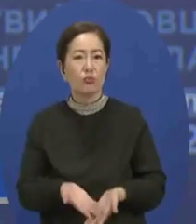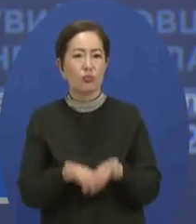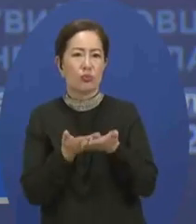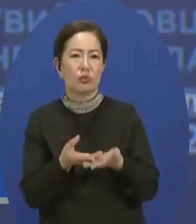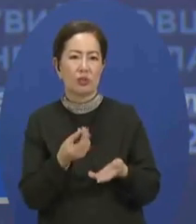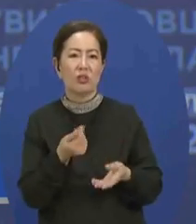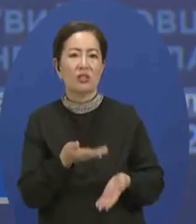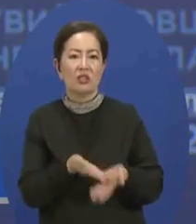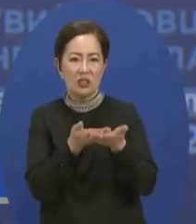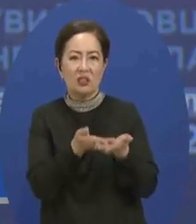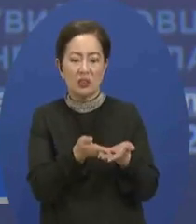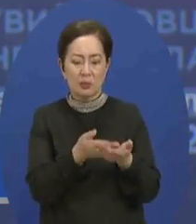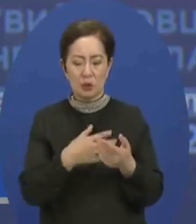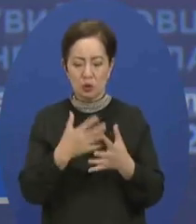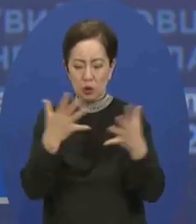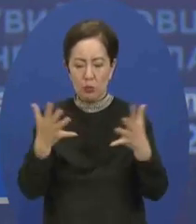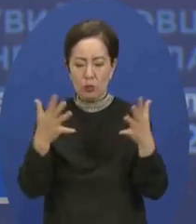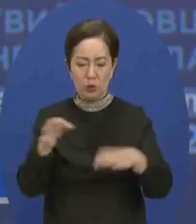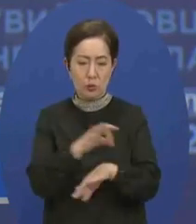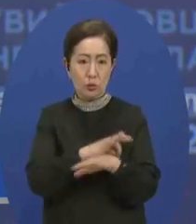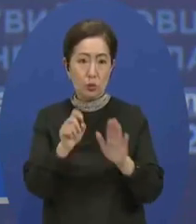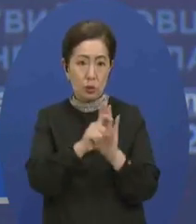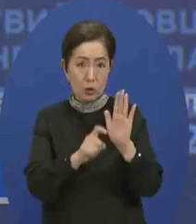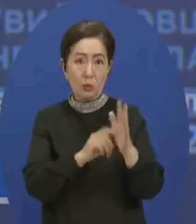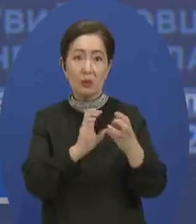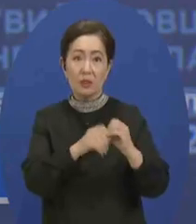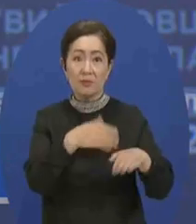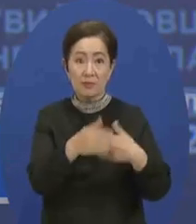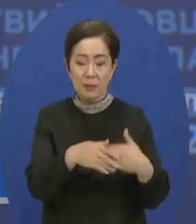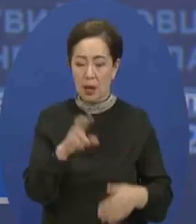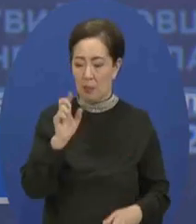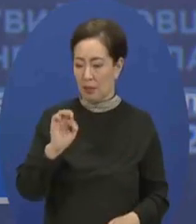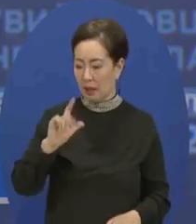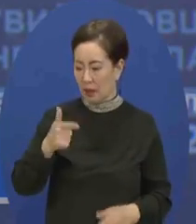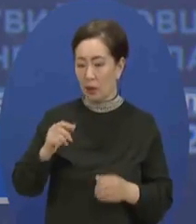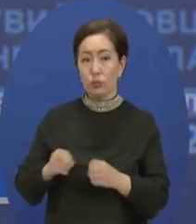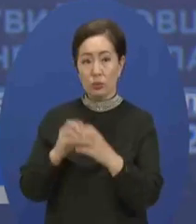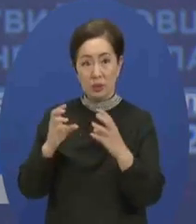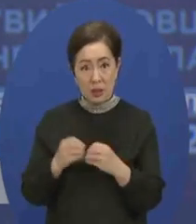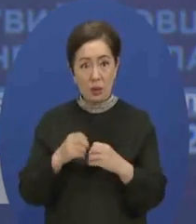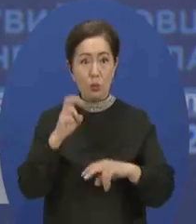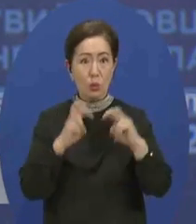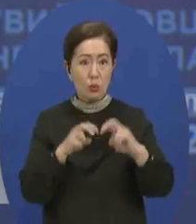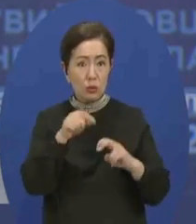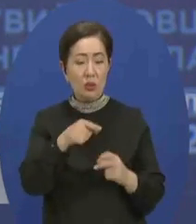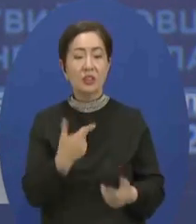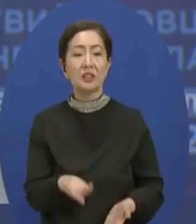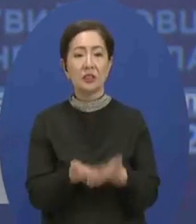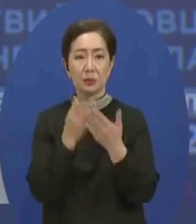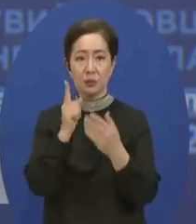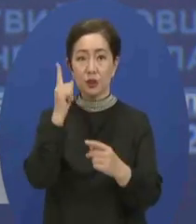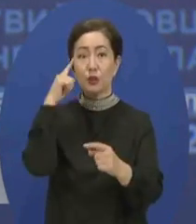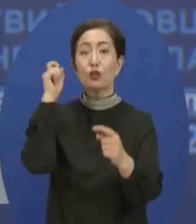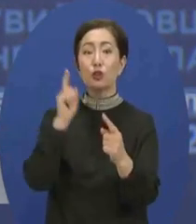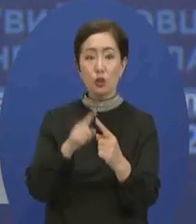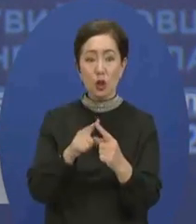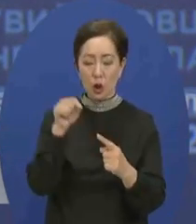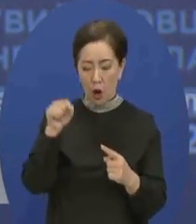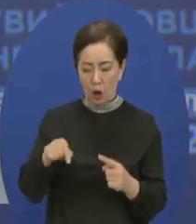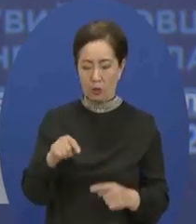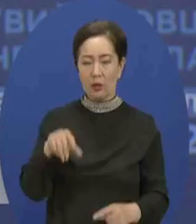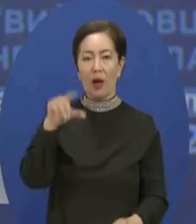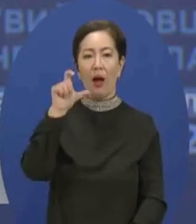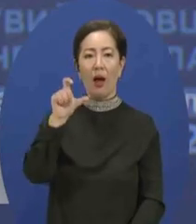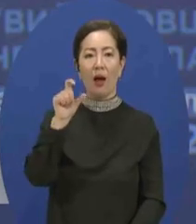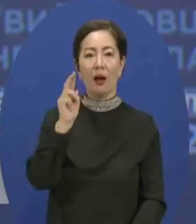болохуц томоохон төсөл хөтөлбөрийг хэрэгжүүлэх, баялаг бүтээгчид үйлдвэрлэлийг дэмжих нь нэг гол зорилт байх болно. Одоо өнөөдрийн цаг үе бол